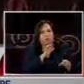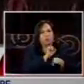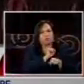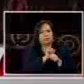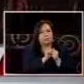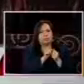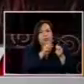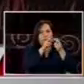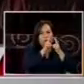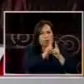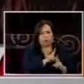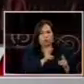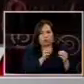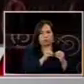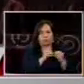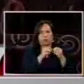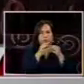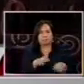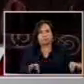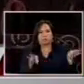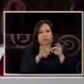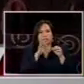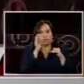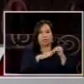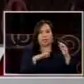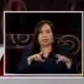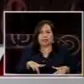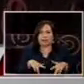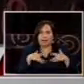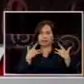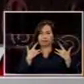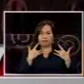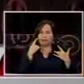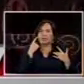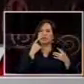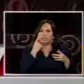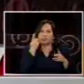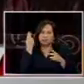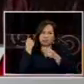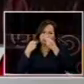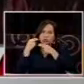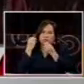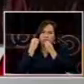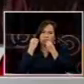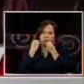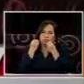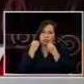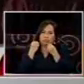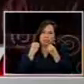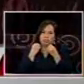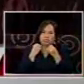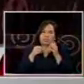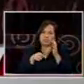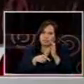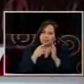Honor is more precious than life. And yes, recent history has taught us that people